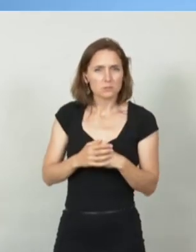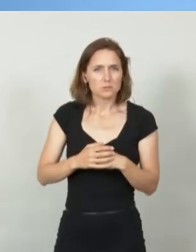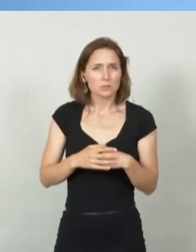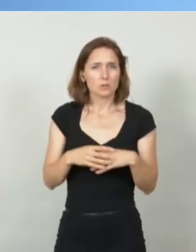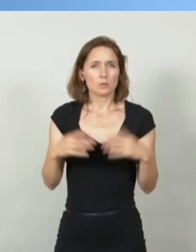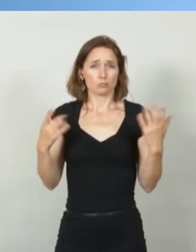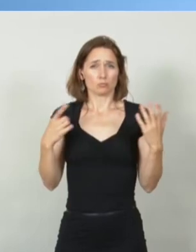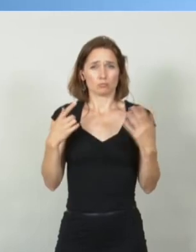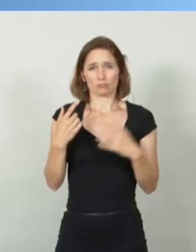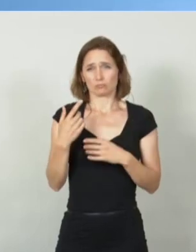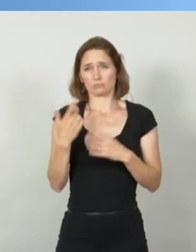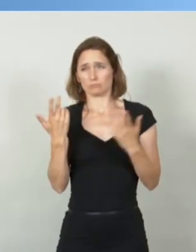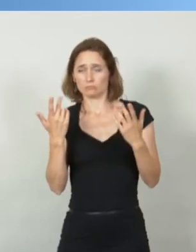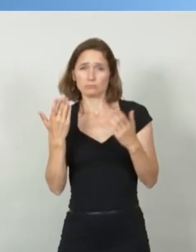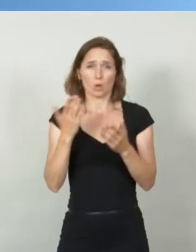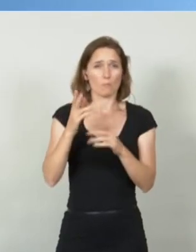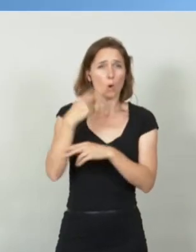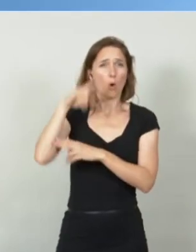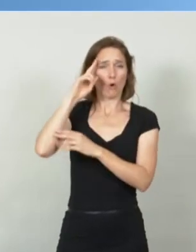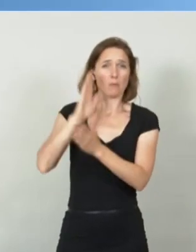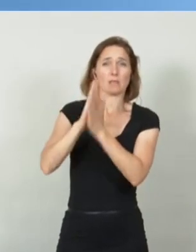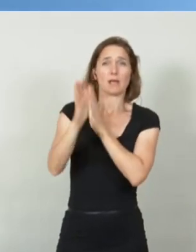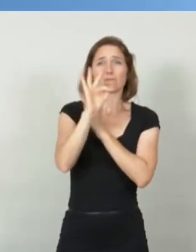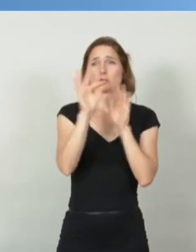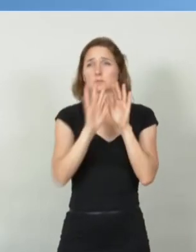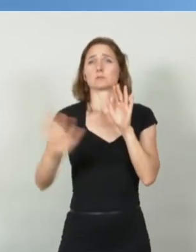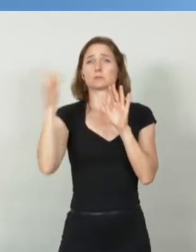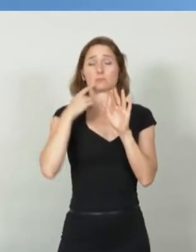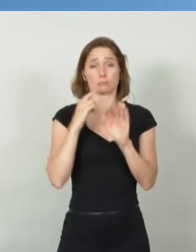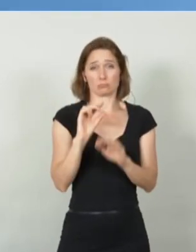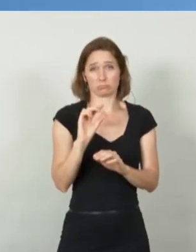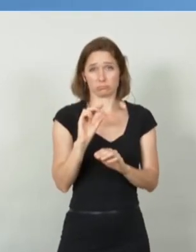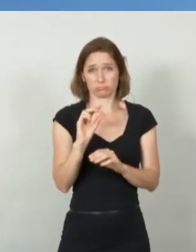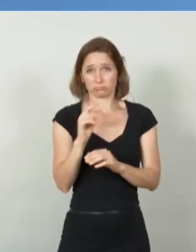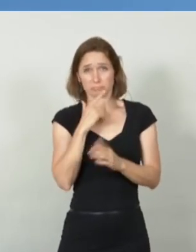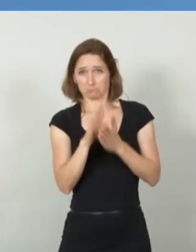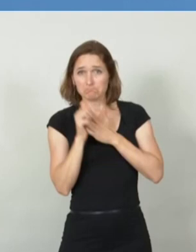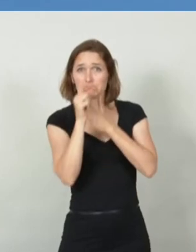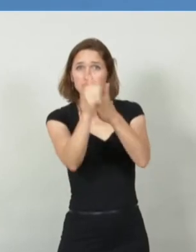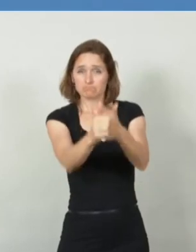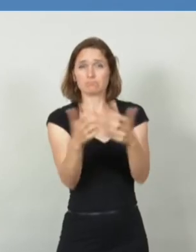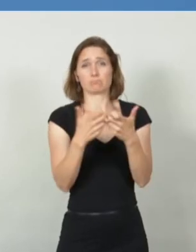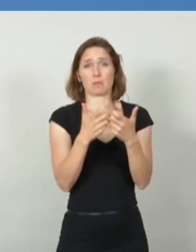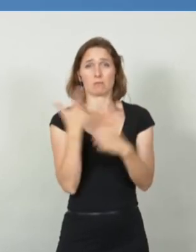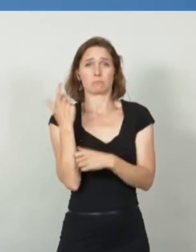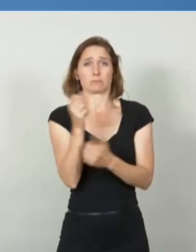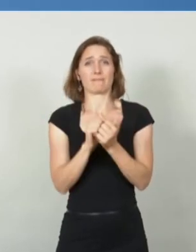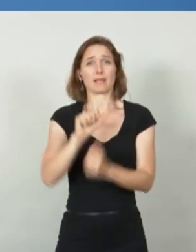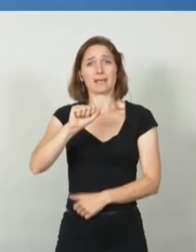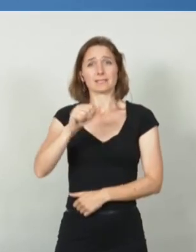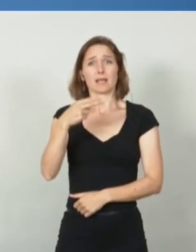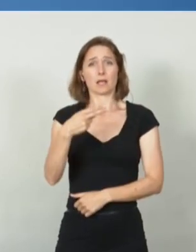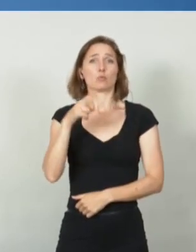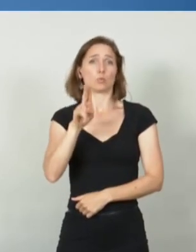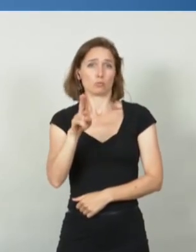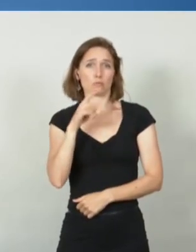Pont des Europes directes de France nous sommes reconnus nous travaillons notamment avec le SMU il y a 250 jeunes qui vont être formés par